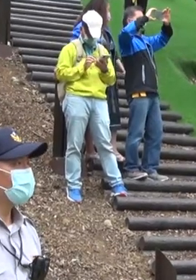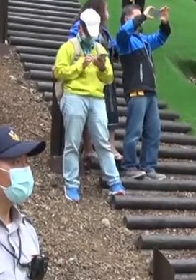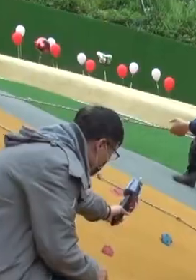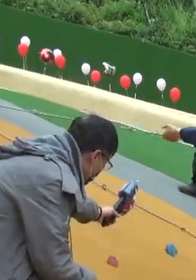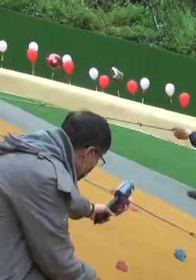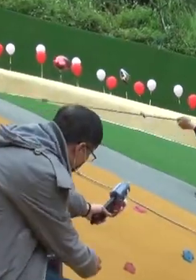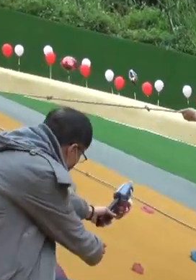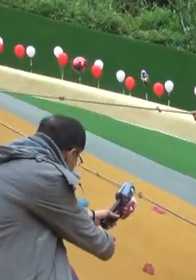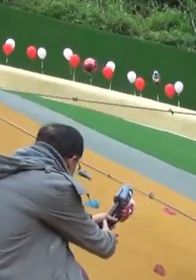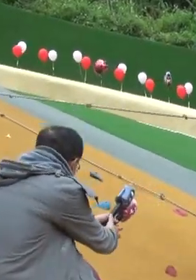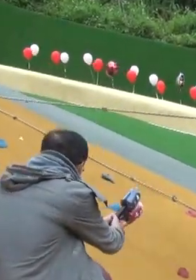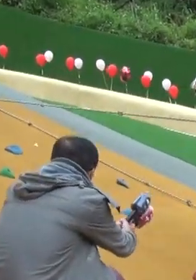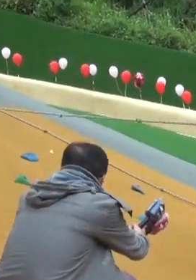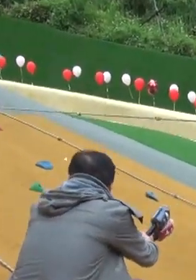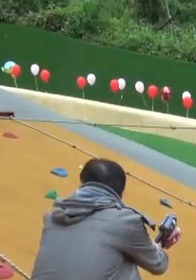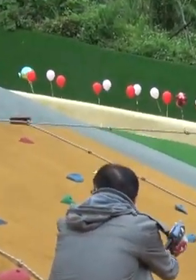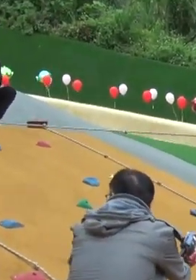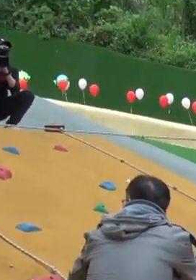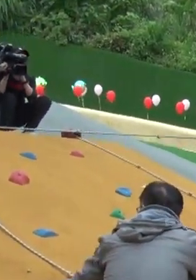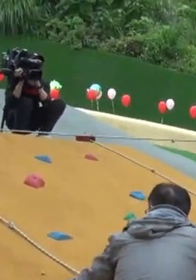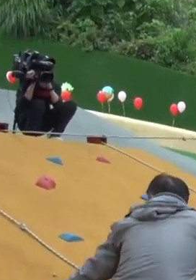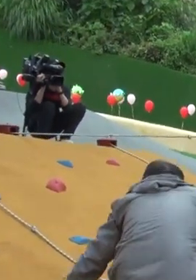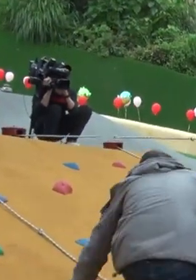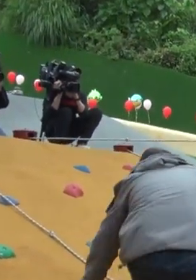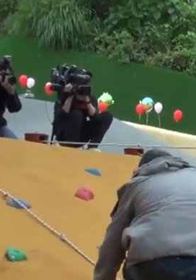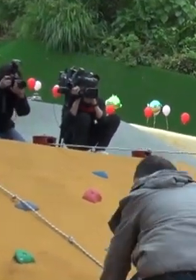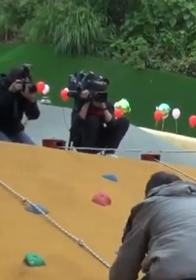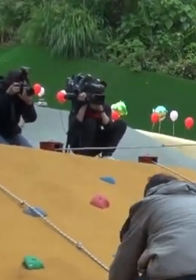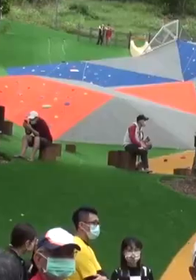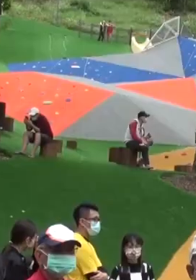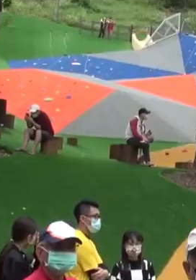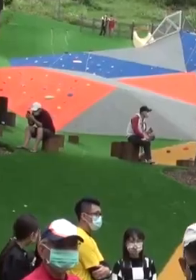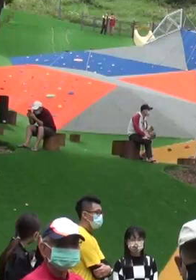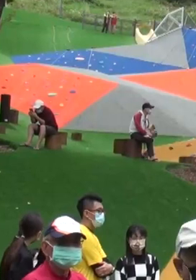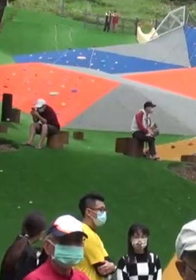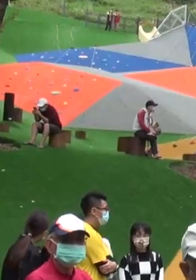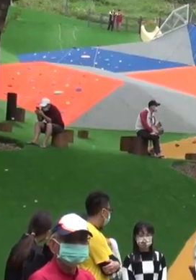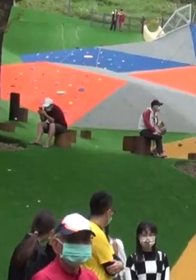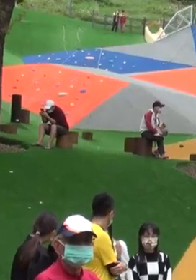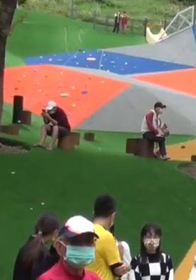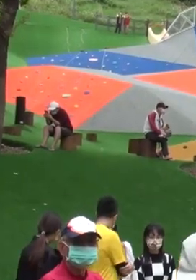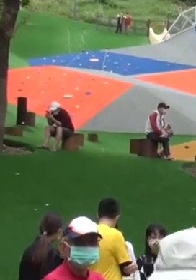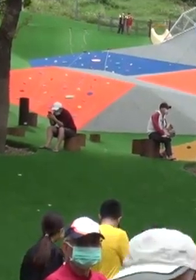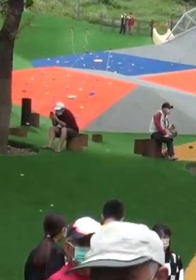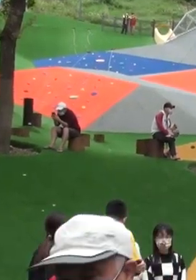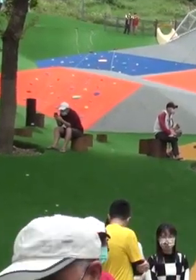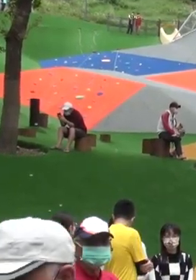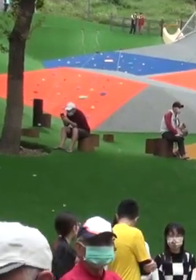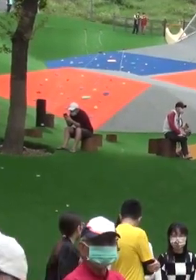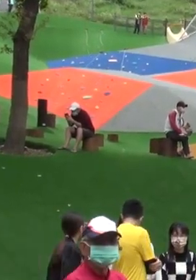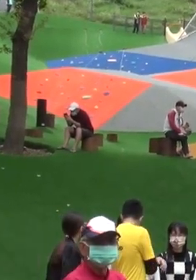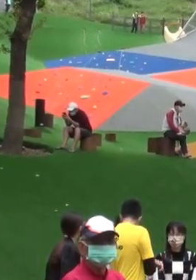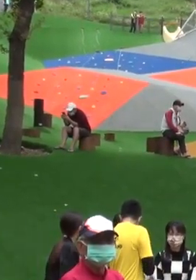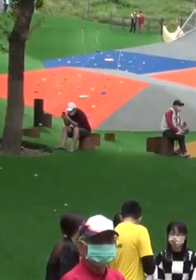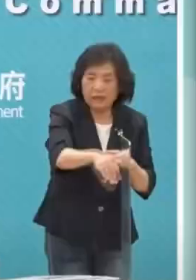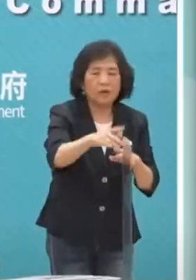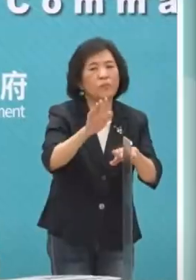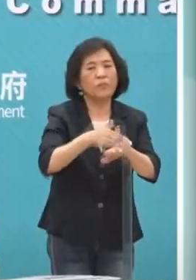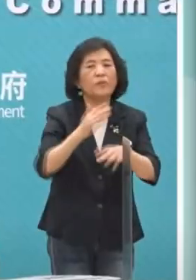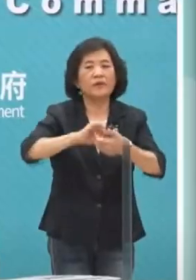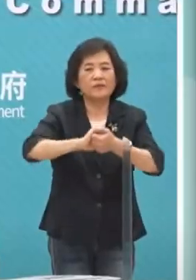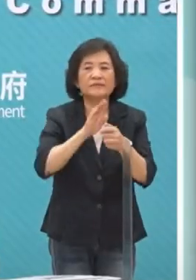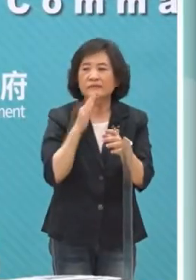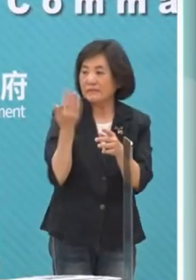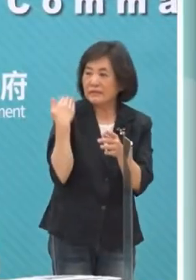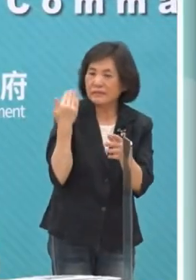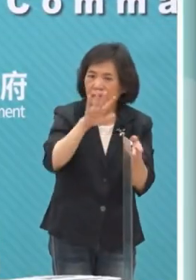原则上还是举办的哈，那但是就是全程戴口罩，吃东西的东西全部取消掉，就这样。按照以前